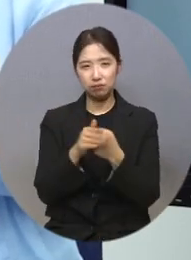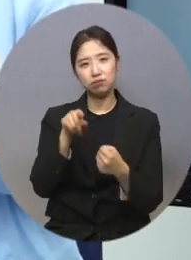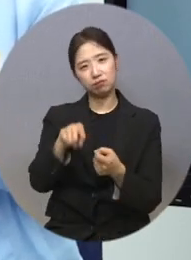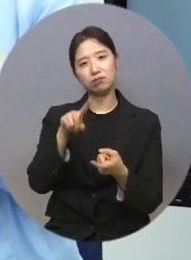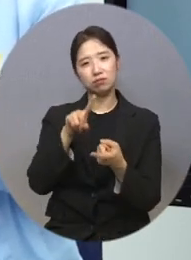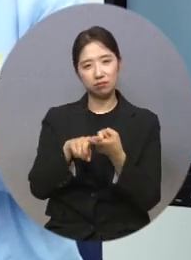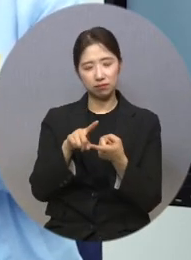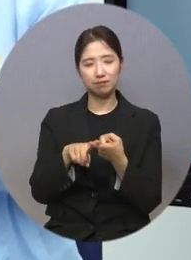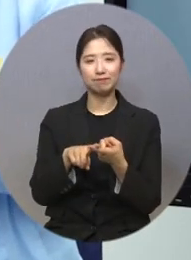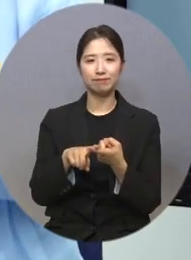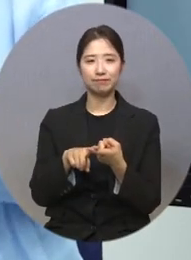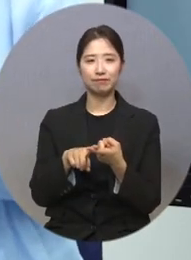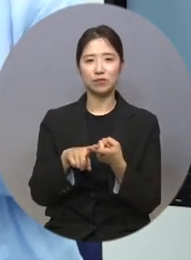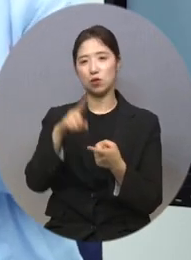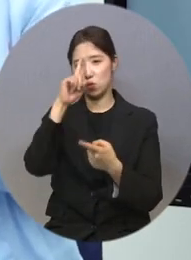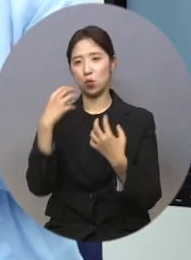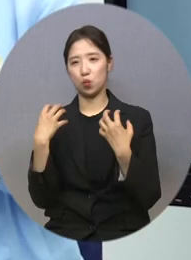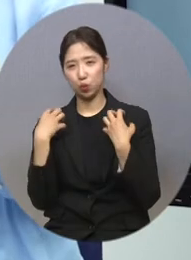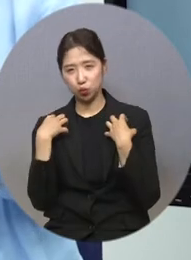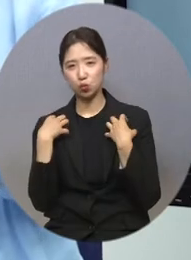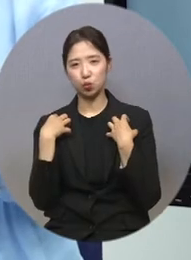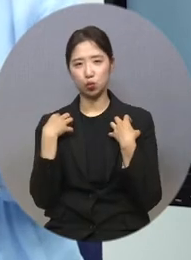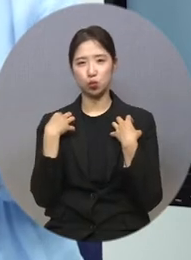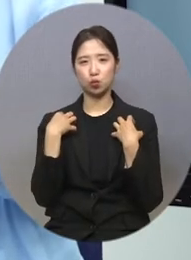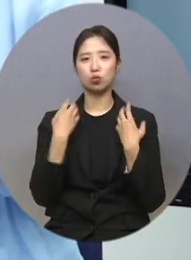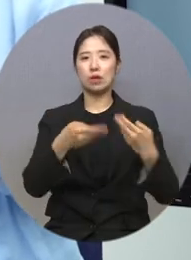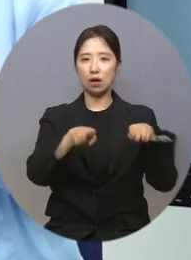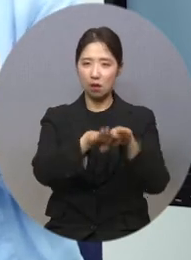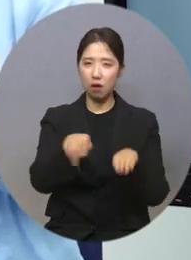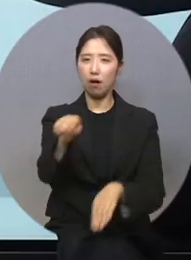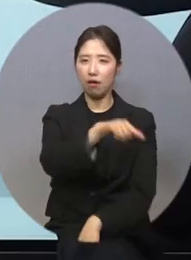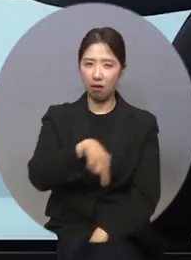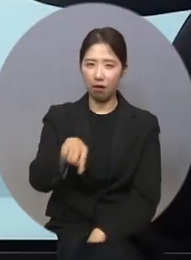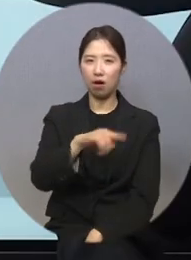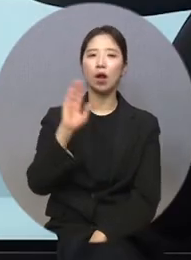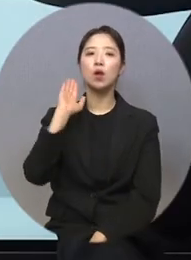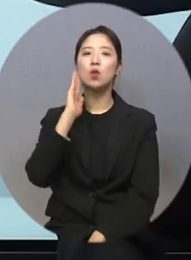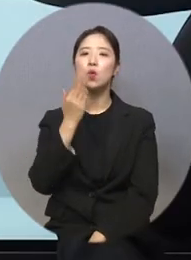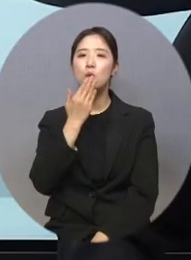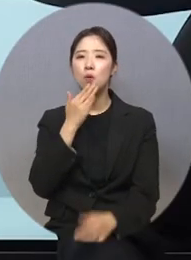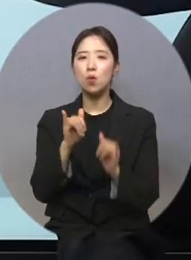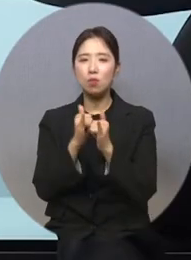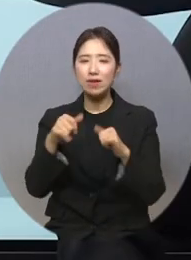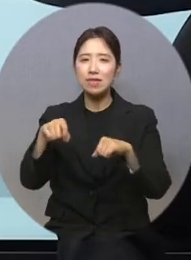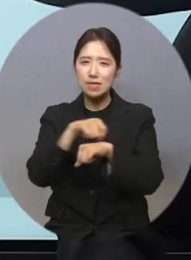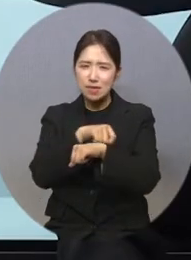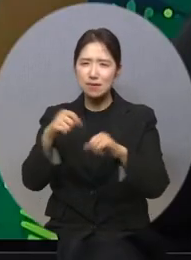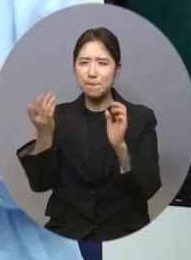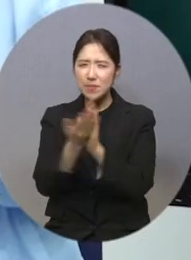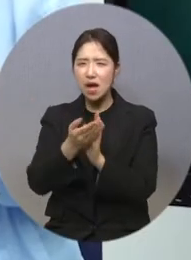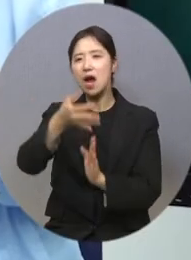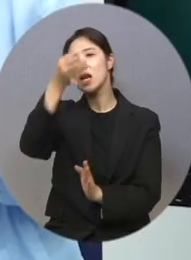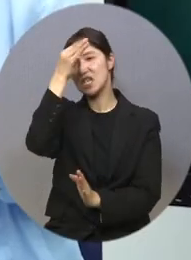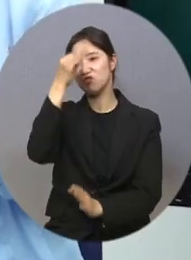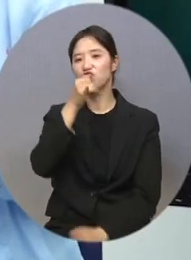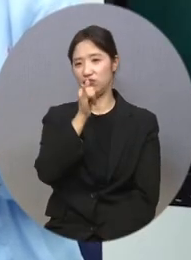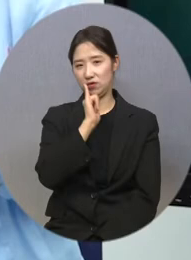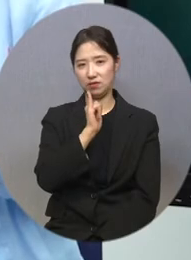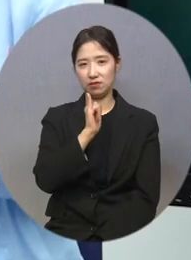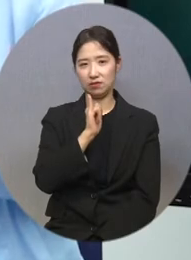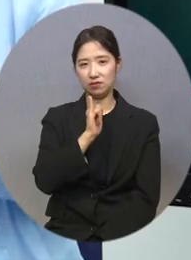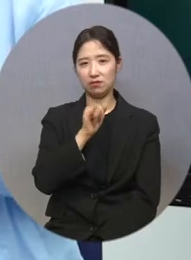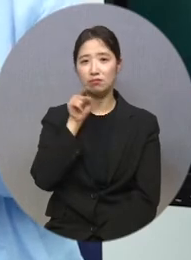대해서 정부나 이런 기관 자체 내에서 농인분들의 어떤 특성화된 그 기술이 있어요.